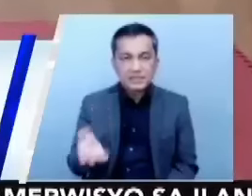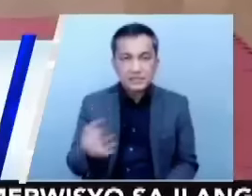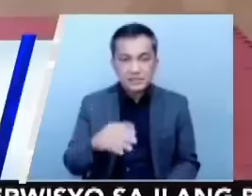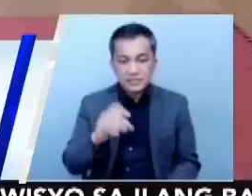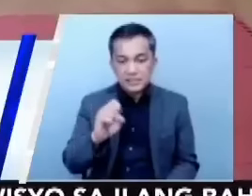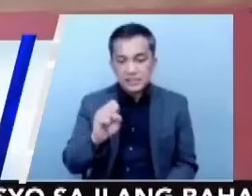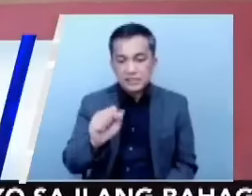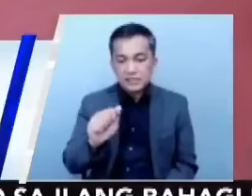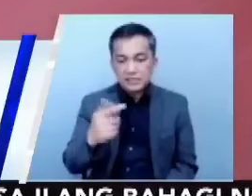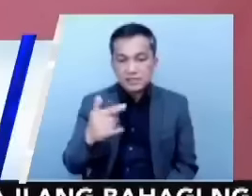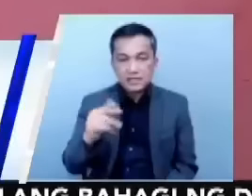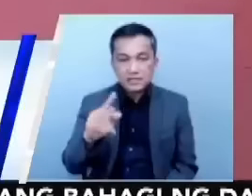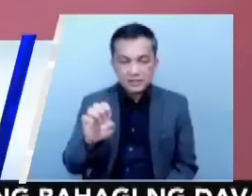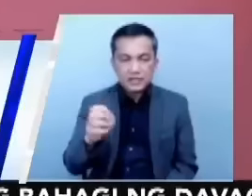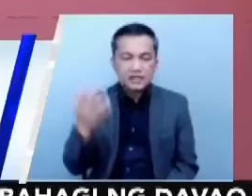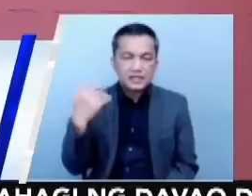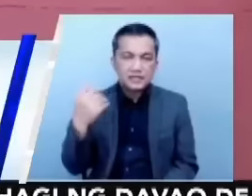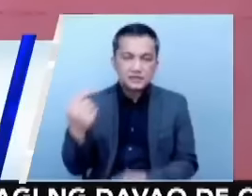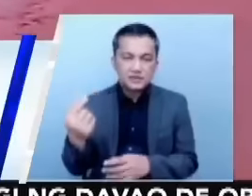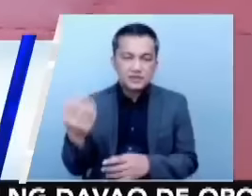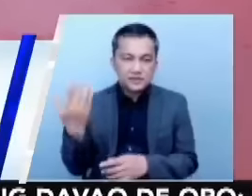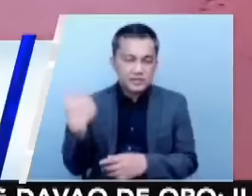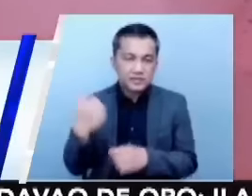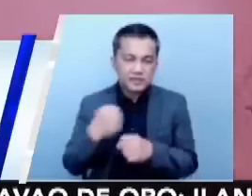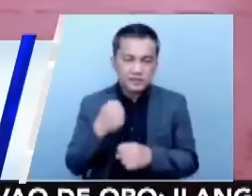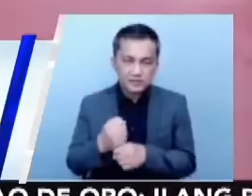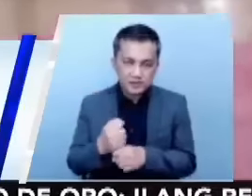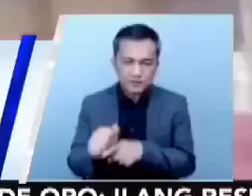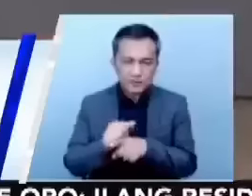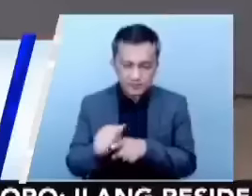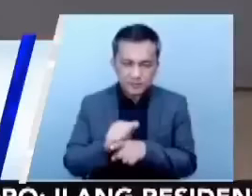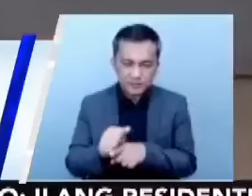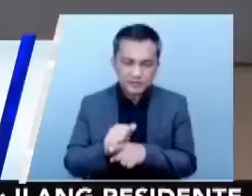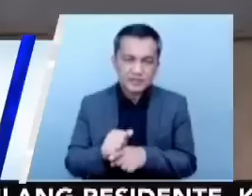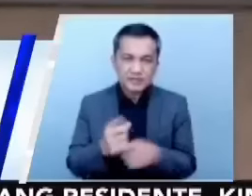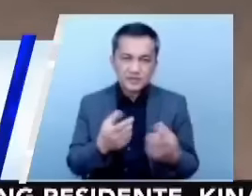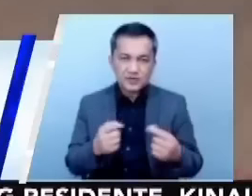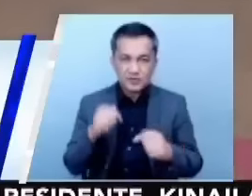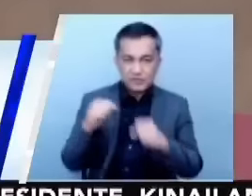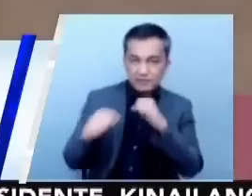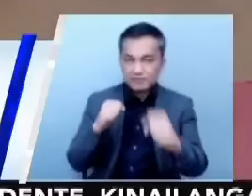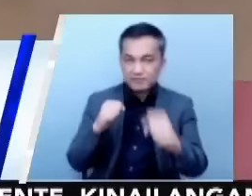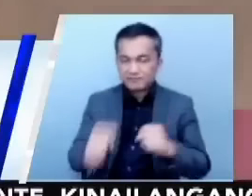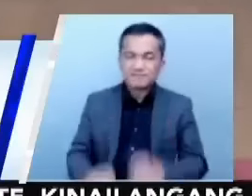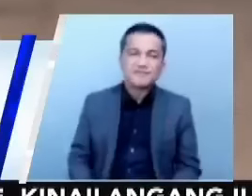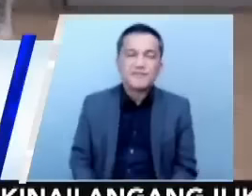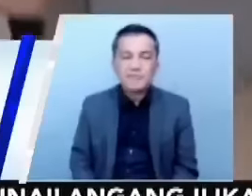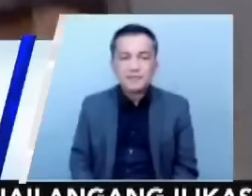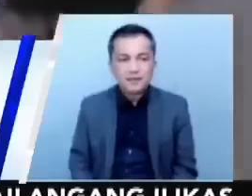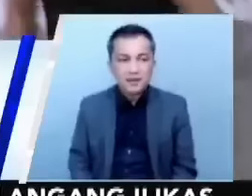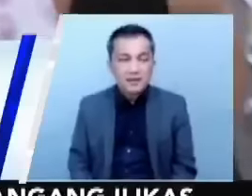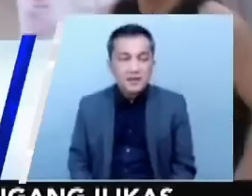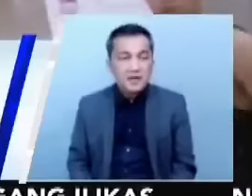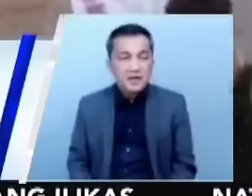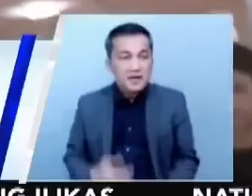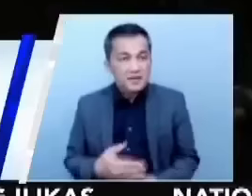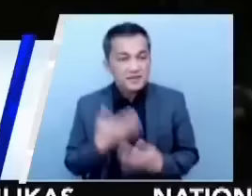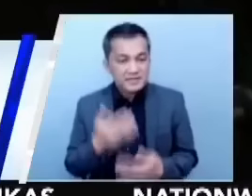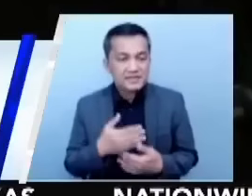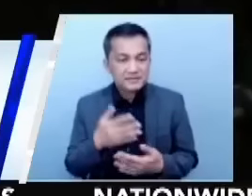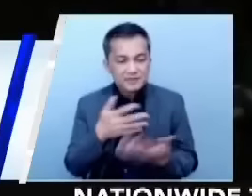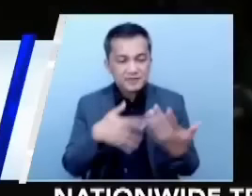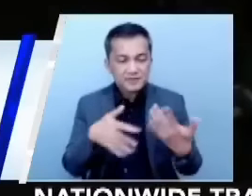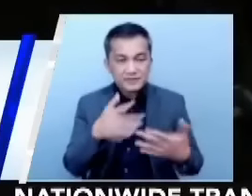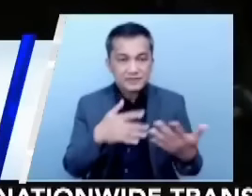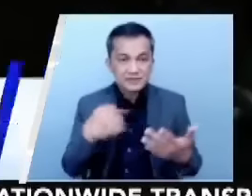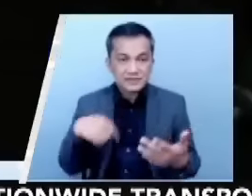ibang training sa mga gagawing fight scenes. Masaya kasi may bond din siya for all of us. Kasi tulad